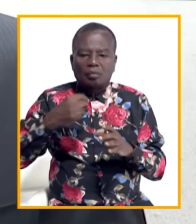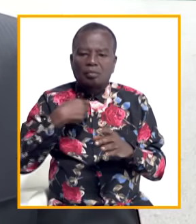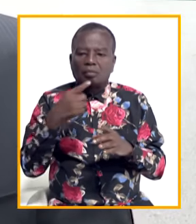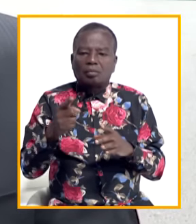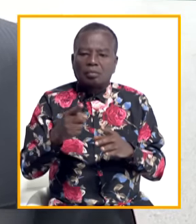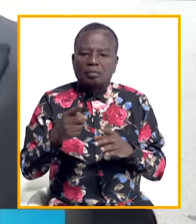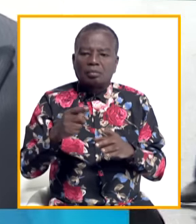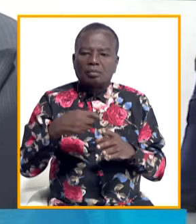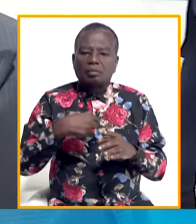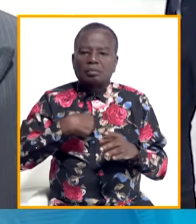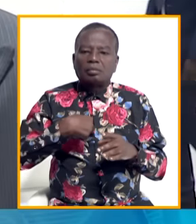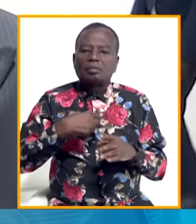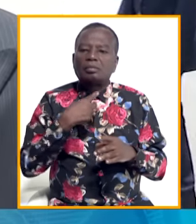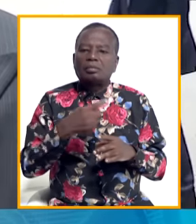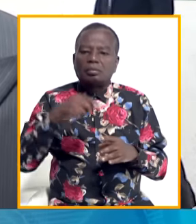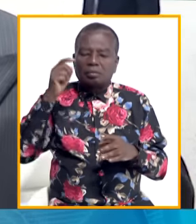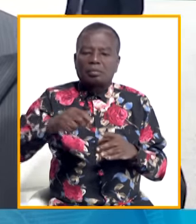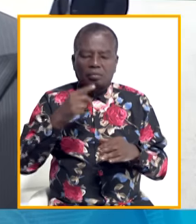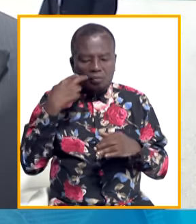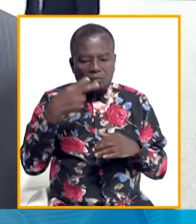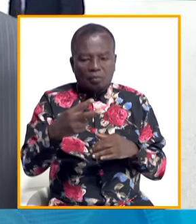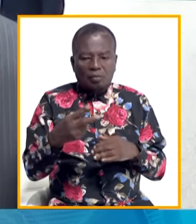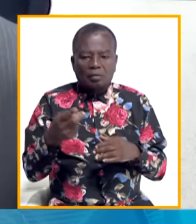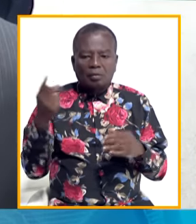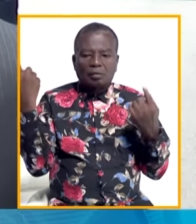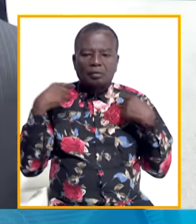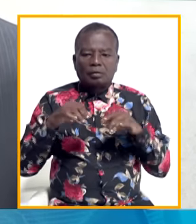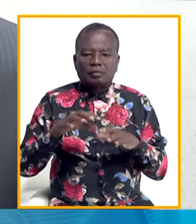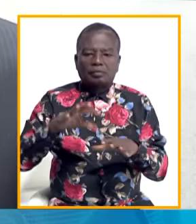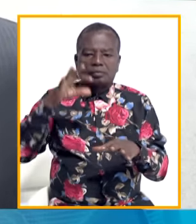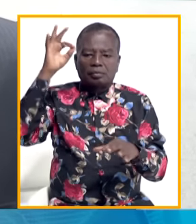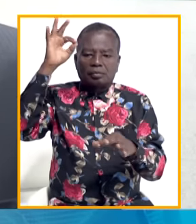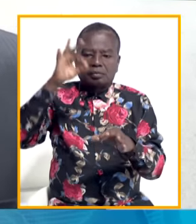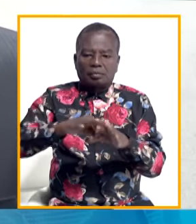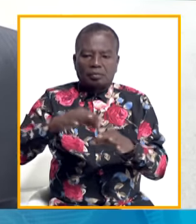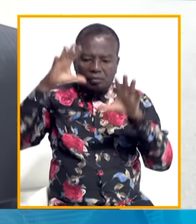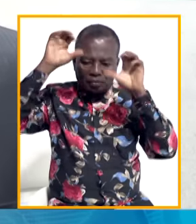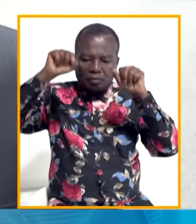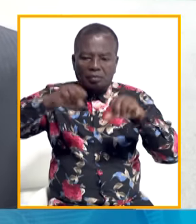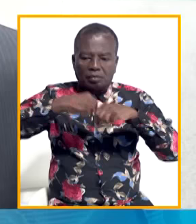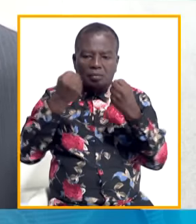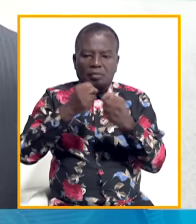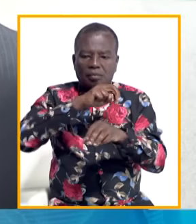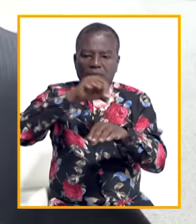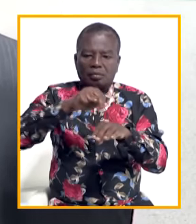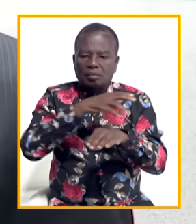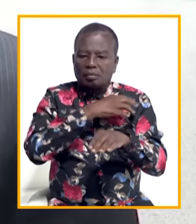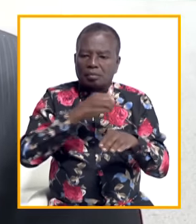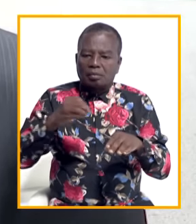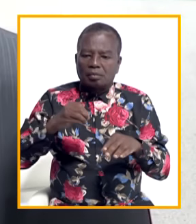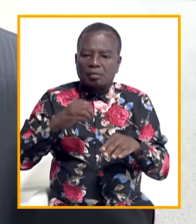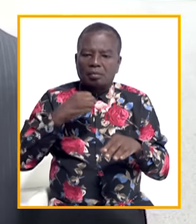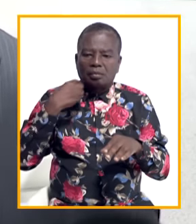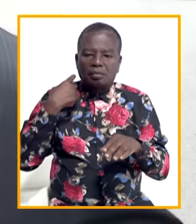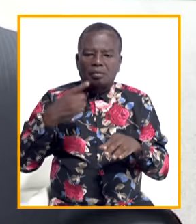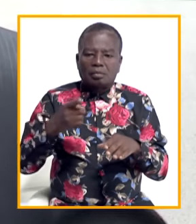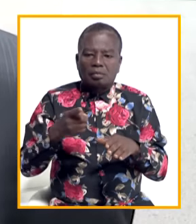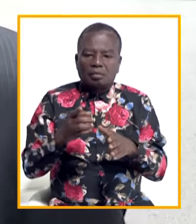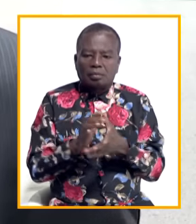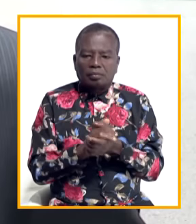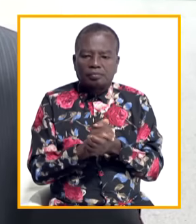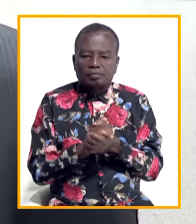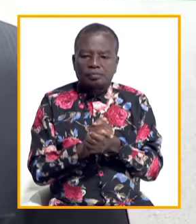frère, j'ai besoin de te voir. Et quand j'ai été élu président de l'Assemblée, je dis, je veux un secrétaire général, mais je veux que ce soit toi qui me... Il dit, je te